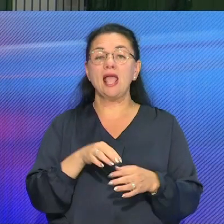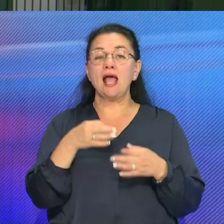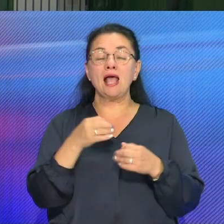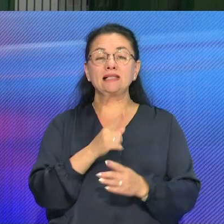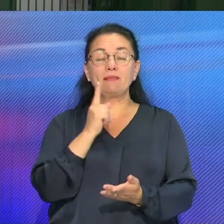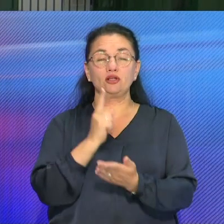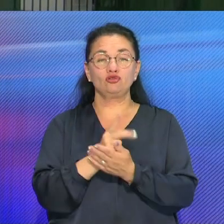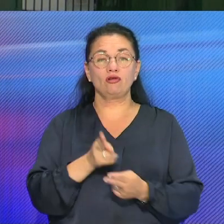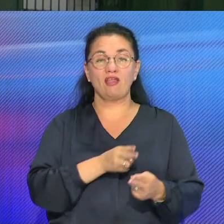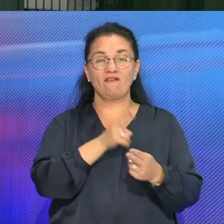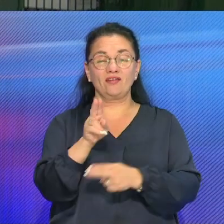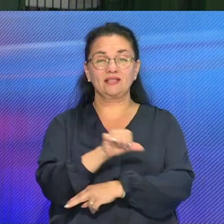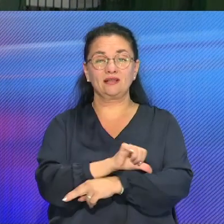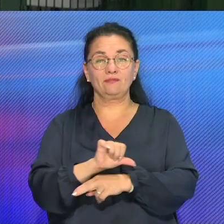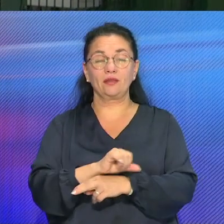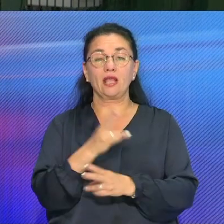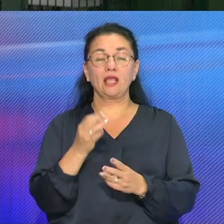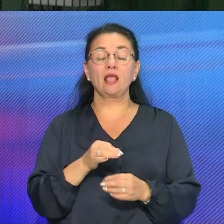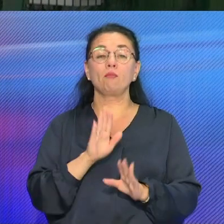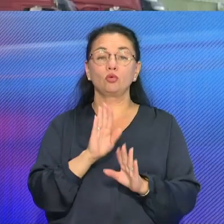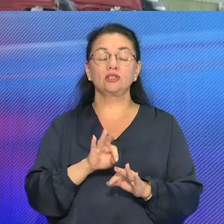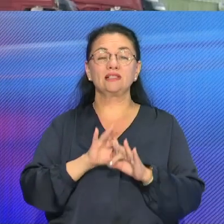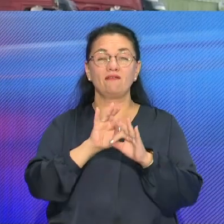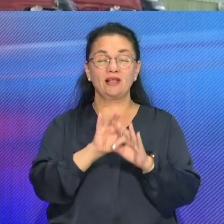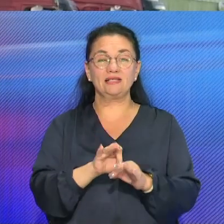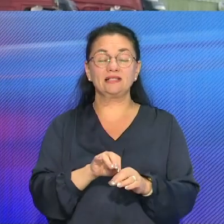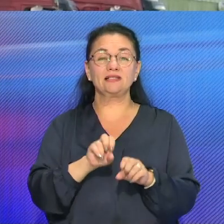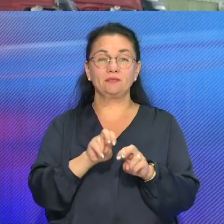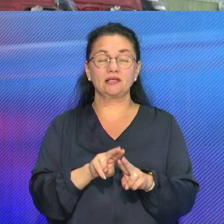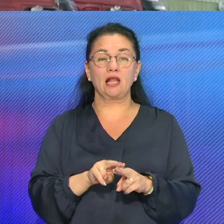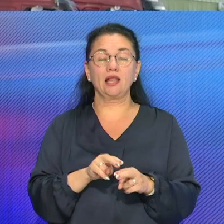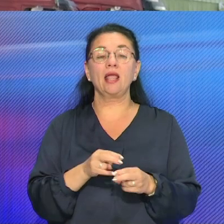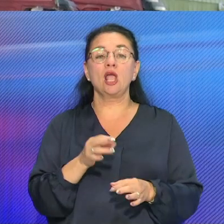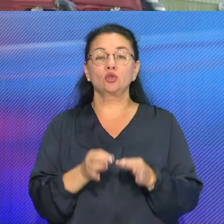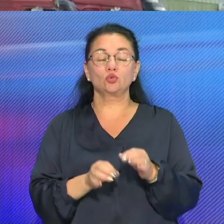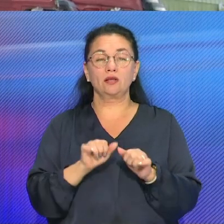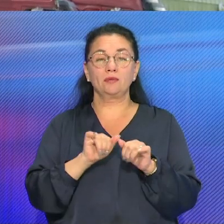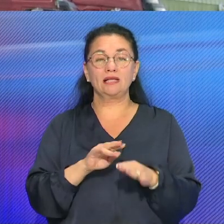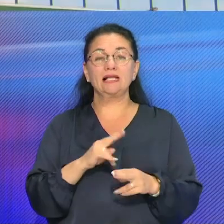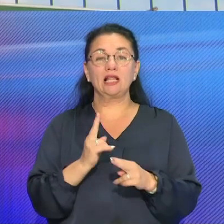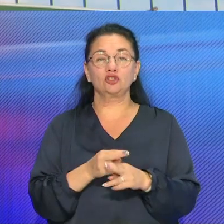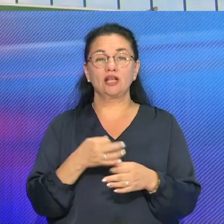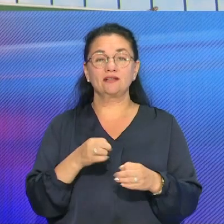подробленного документа предугледжена криминальная отказность обмежавания воли на термин до 2 годов.